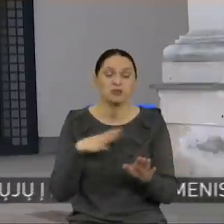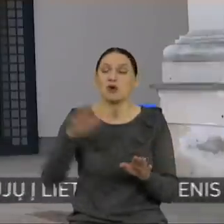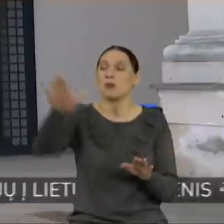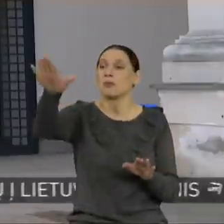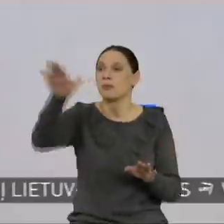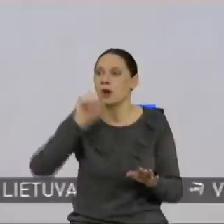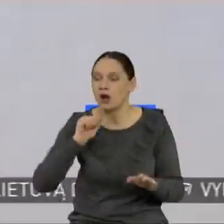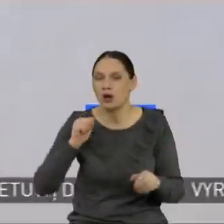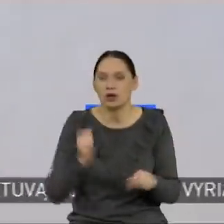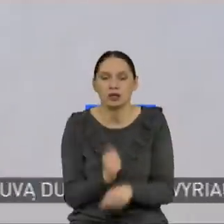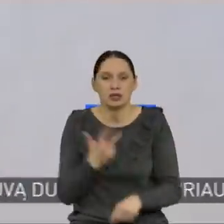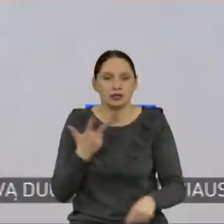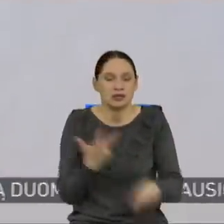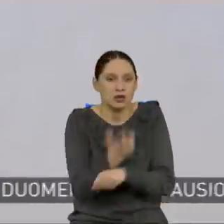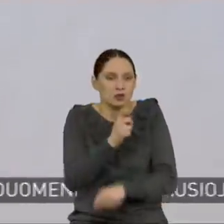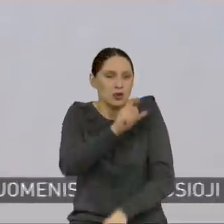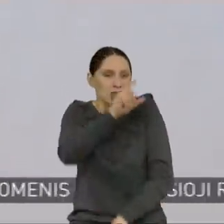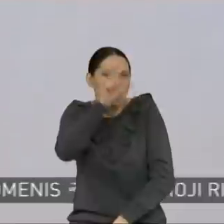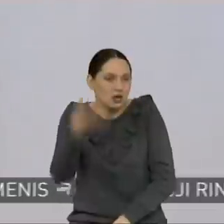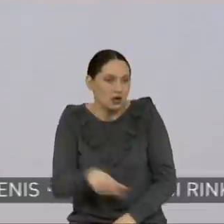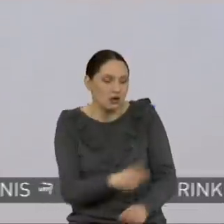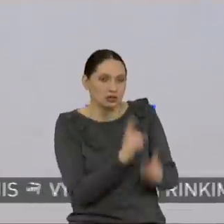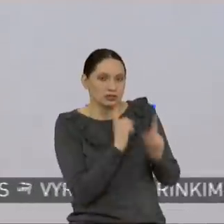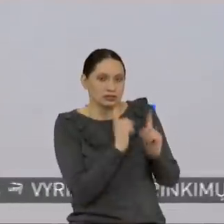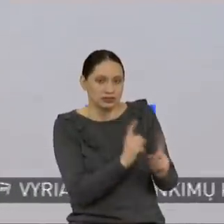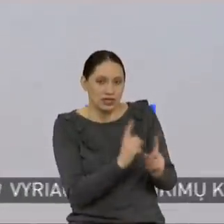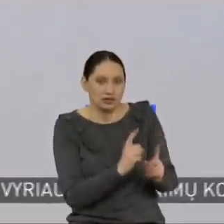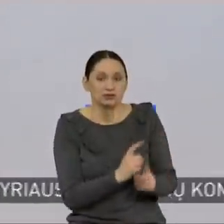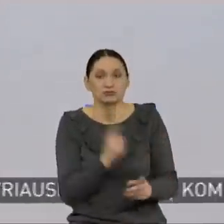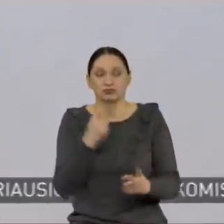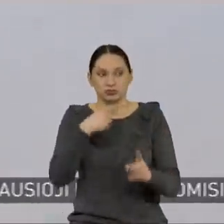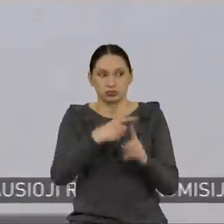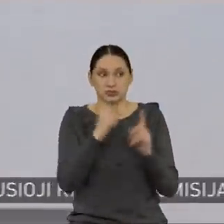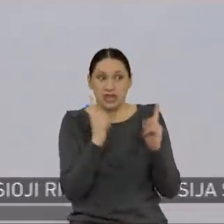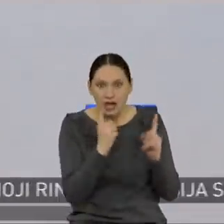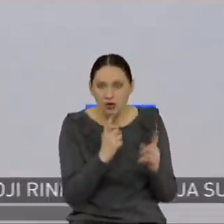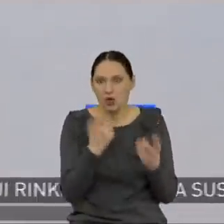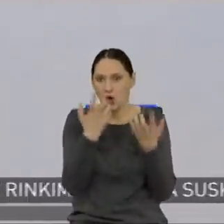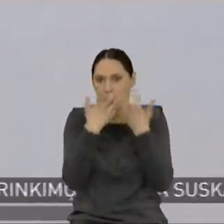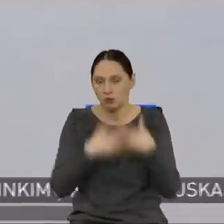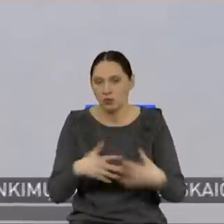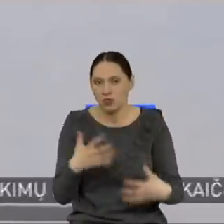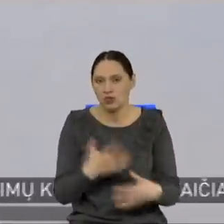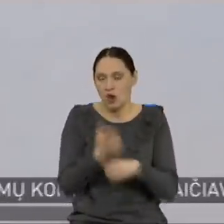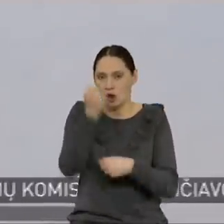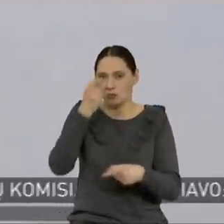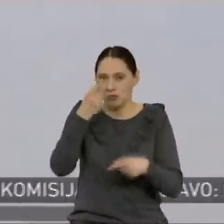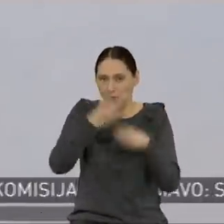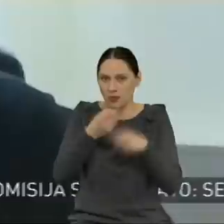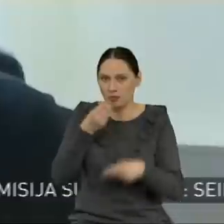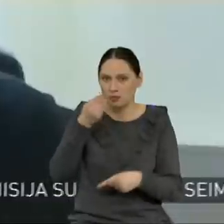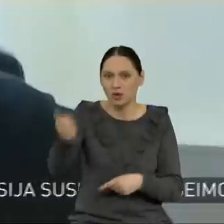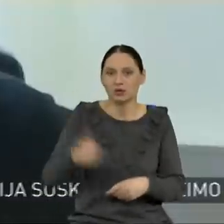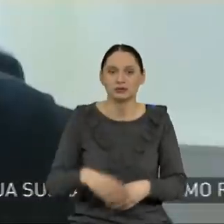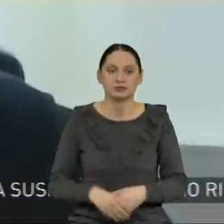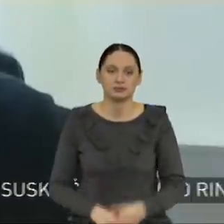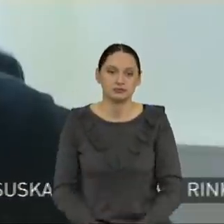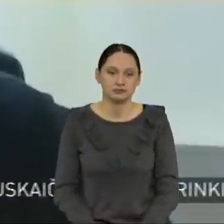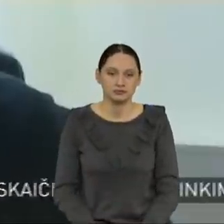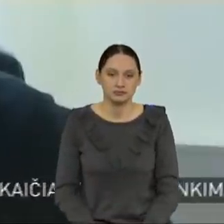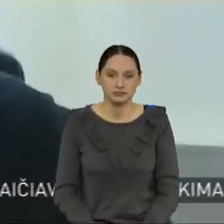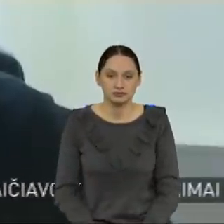ilgiau nei planuota. Papildomai tenka mokėti už draudimą. Muziejų šį kartą ne 40, kai buvo